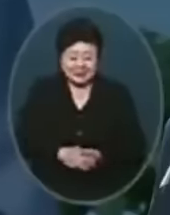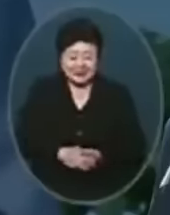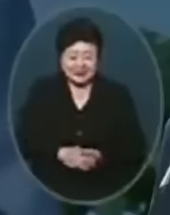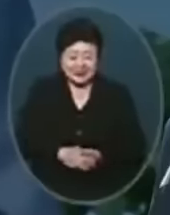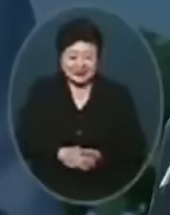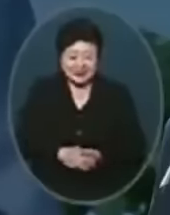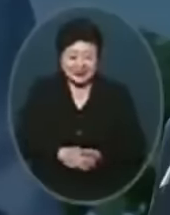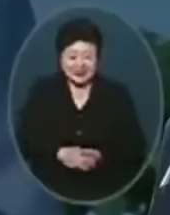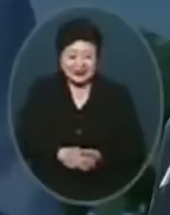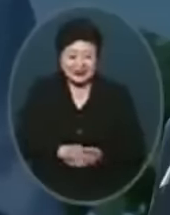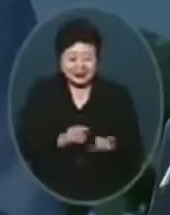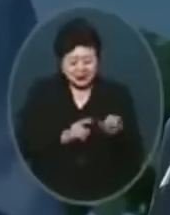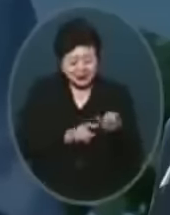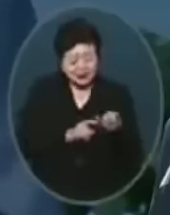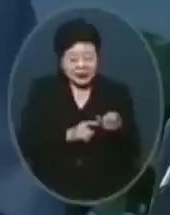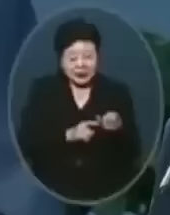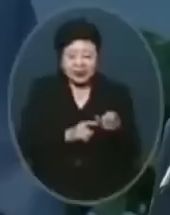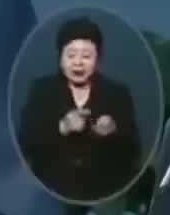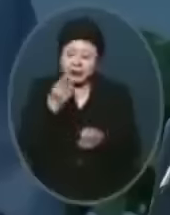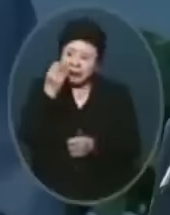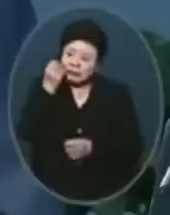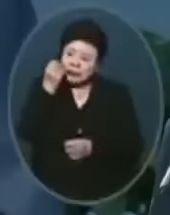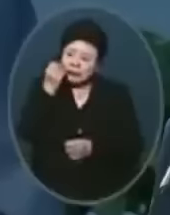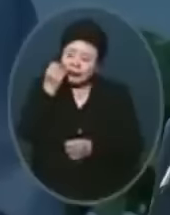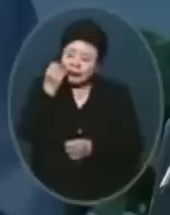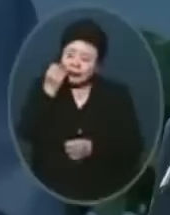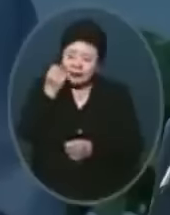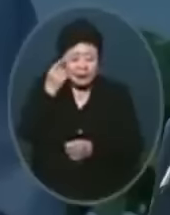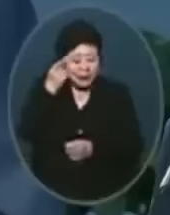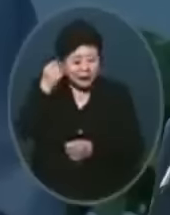점점 우습게 말을 하네요.